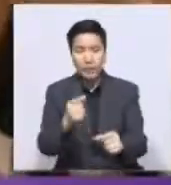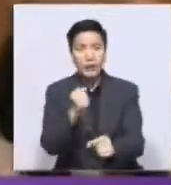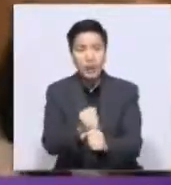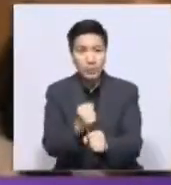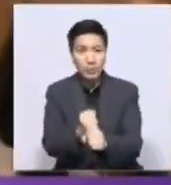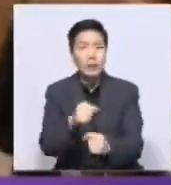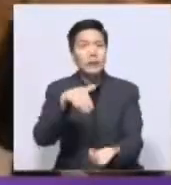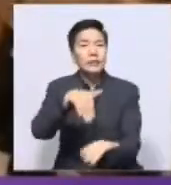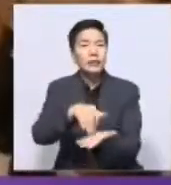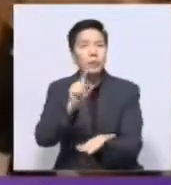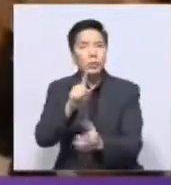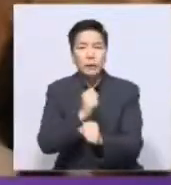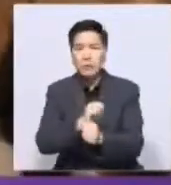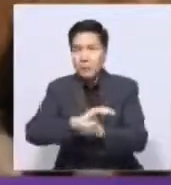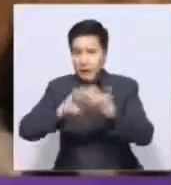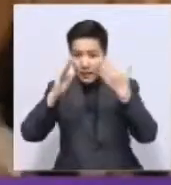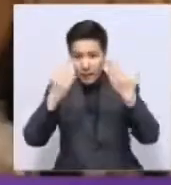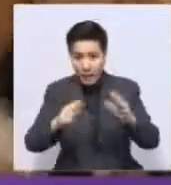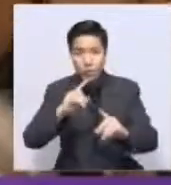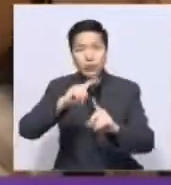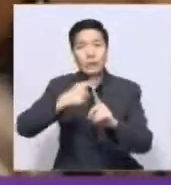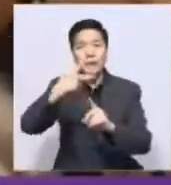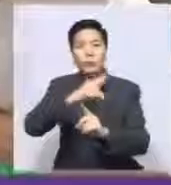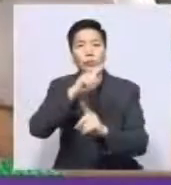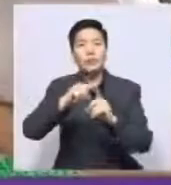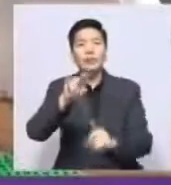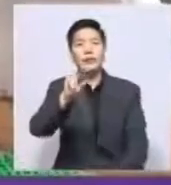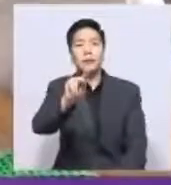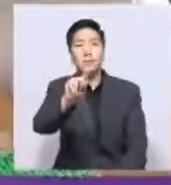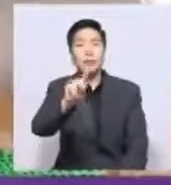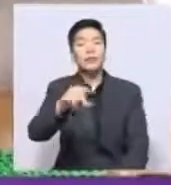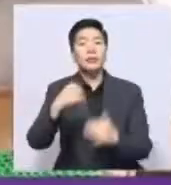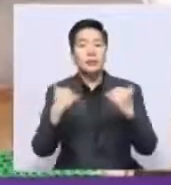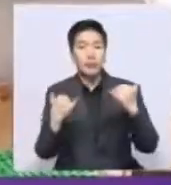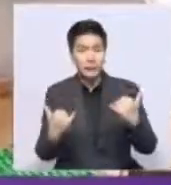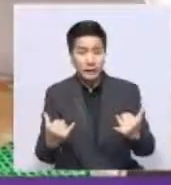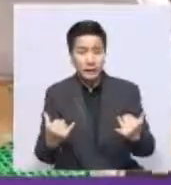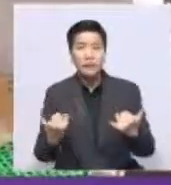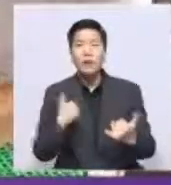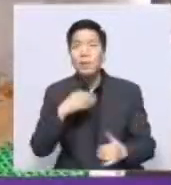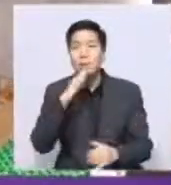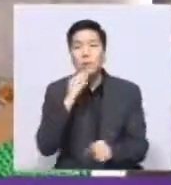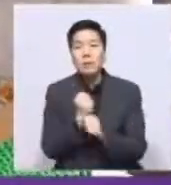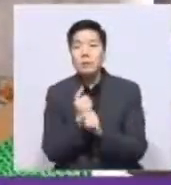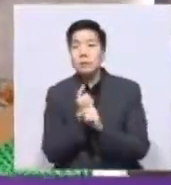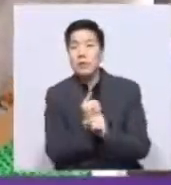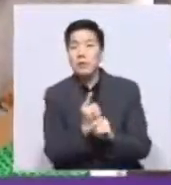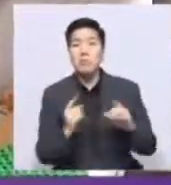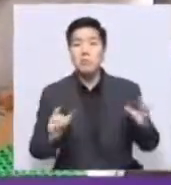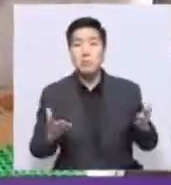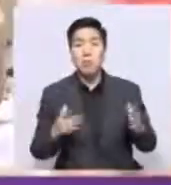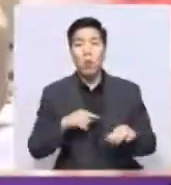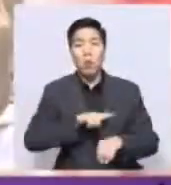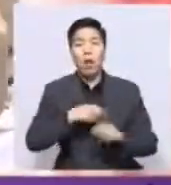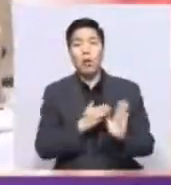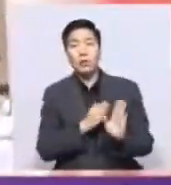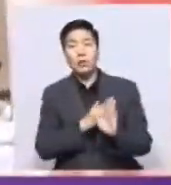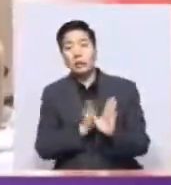เบ็ดเสร็จให้แล้วเสร็จภายในวันที่31มีนาคม2561เพราะหากไม่ดำเนินการตามระยะเวลาที่กำหนด